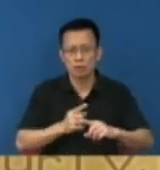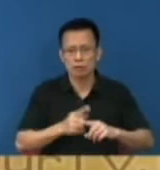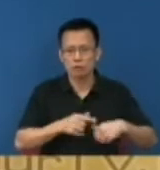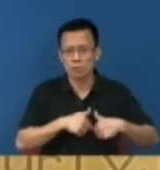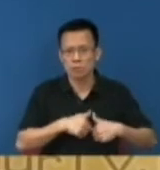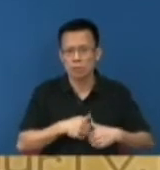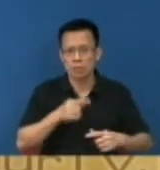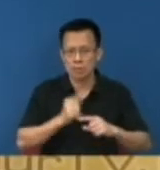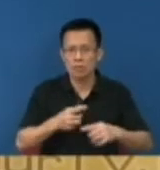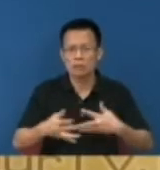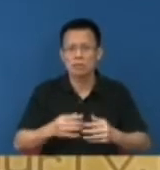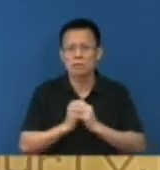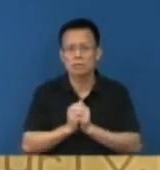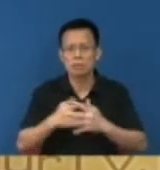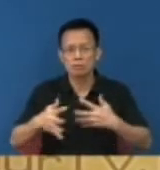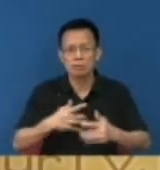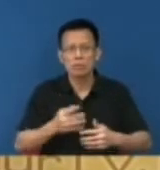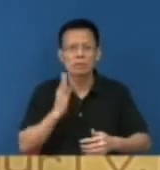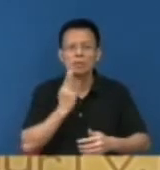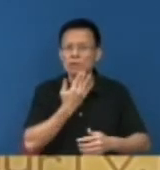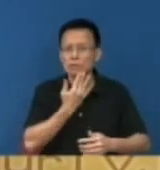度。當呢個